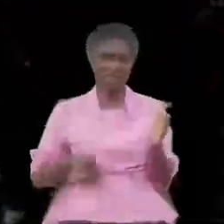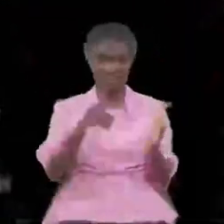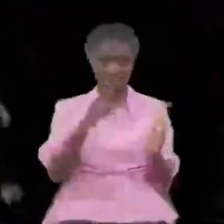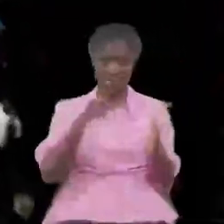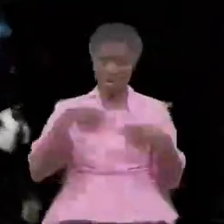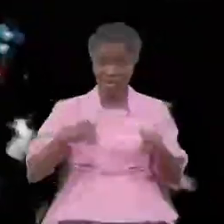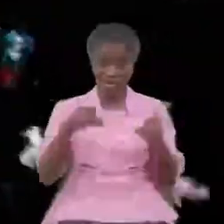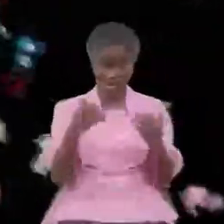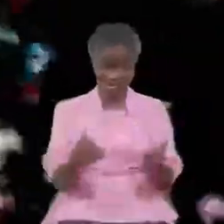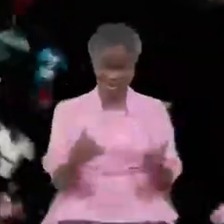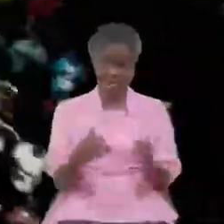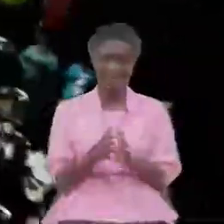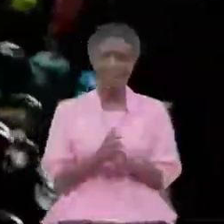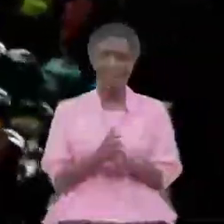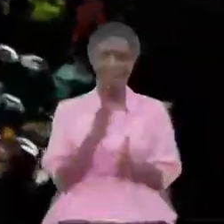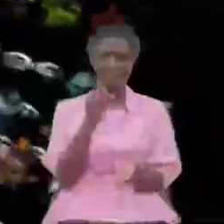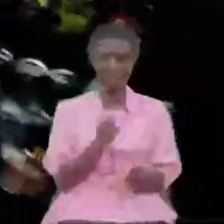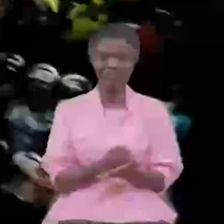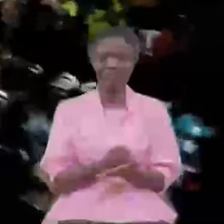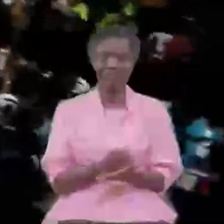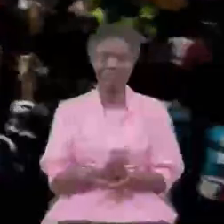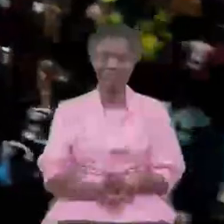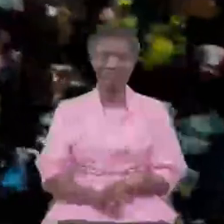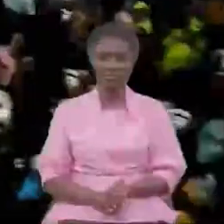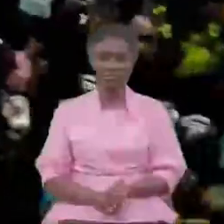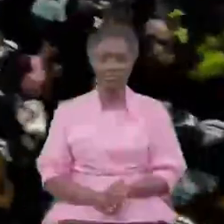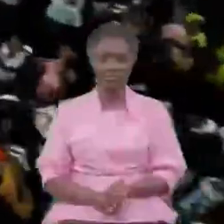Gloire à Dieu, vous êtes guéri maintenant.